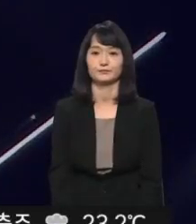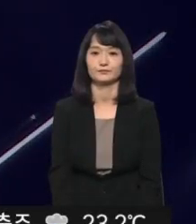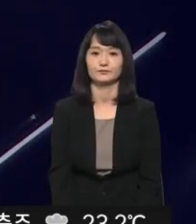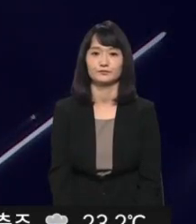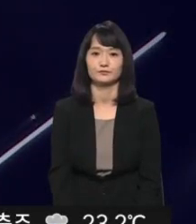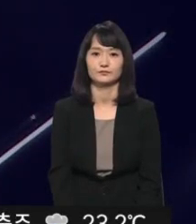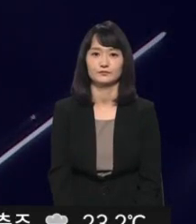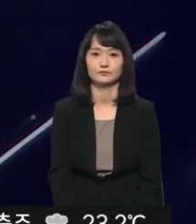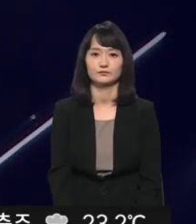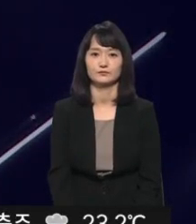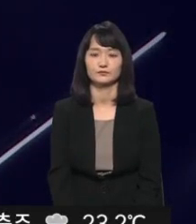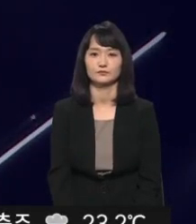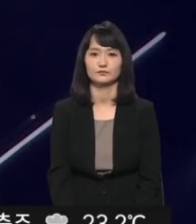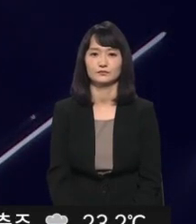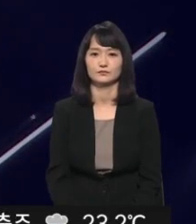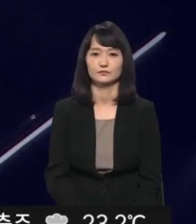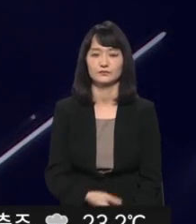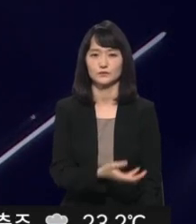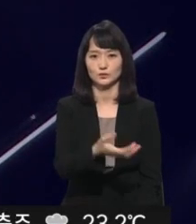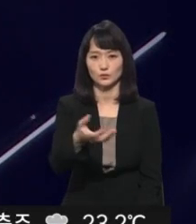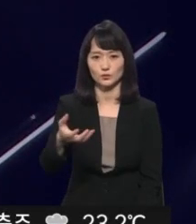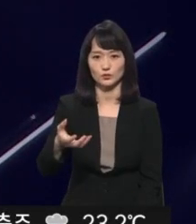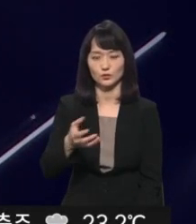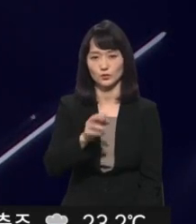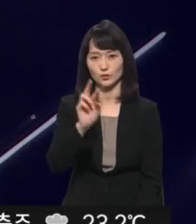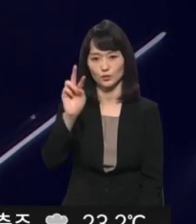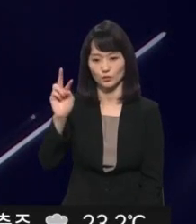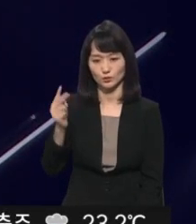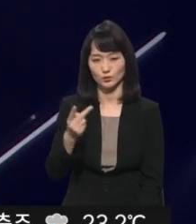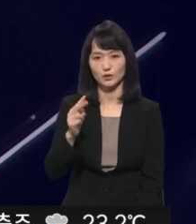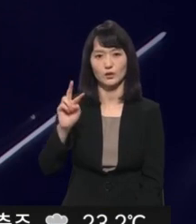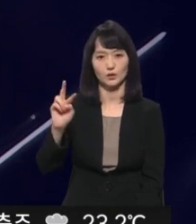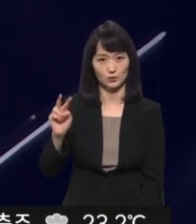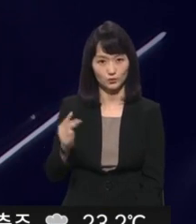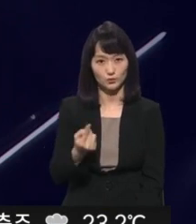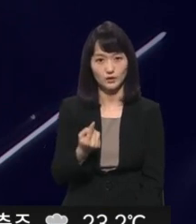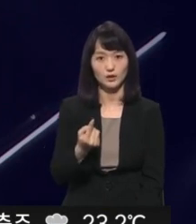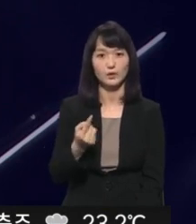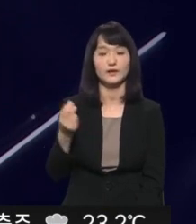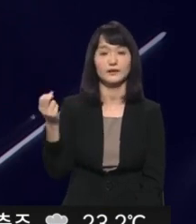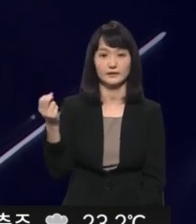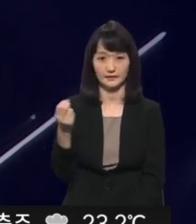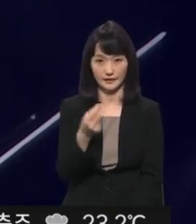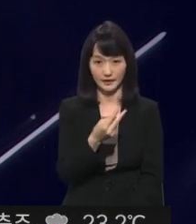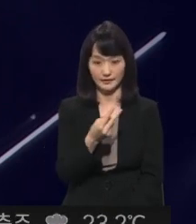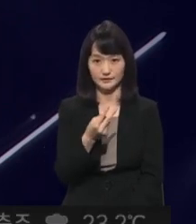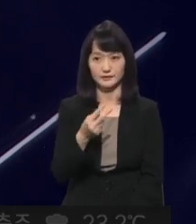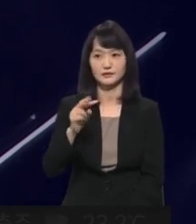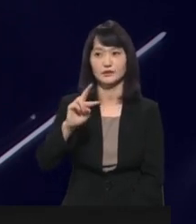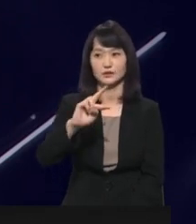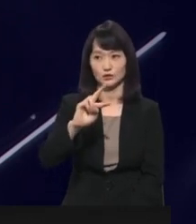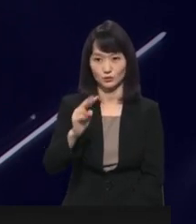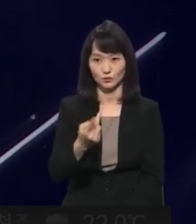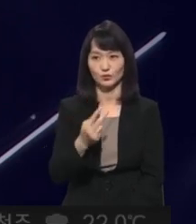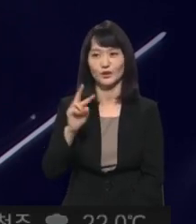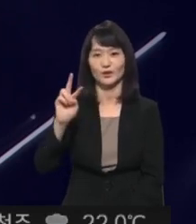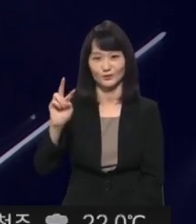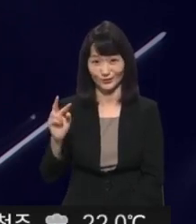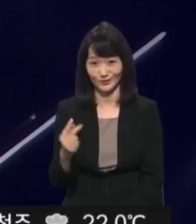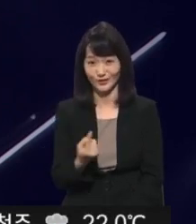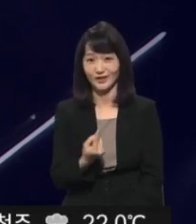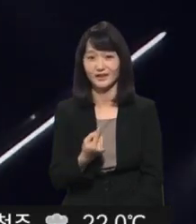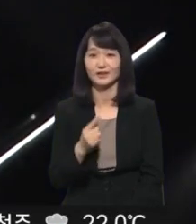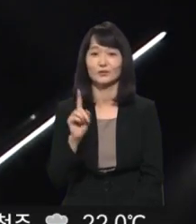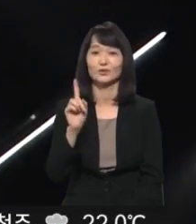내 첫 주제는 돌고 돌고 돌고 다시 불고 태평소